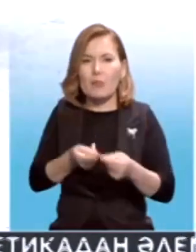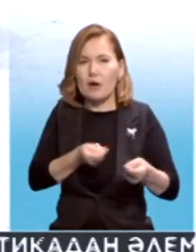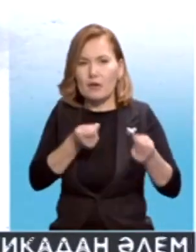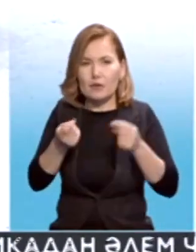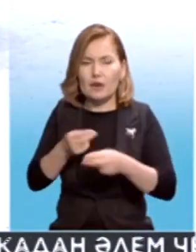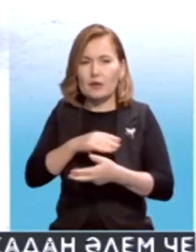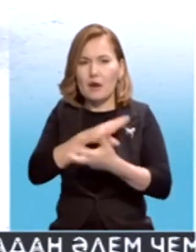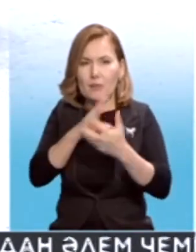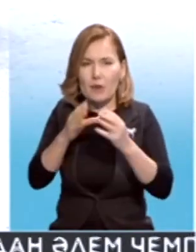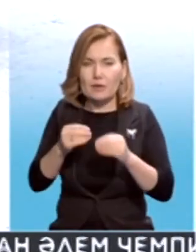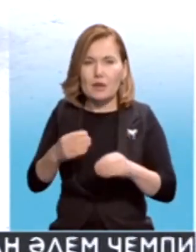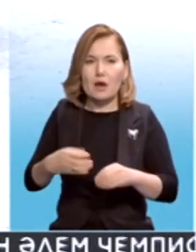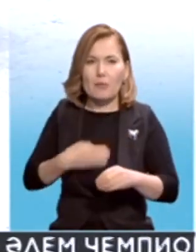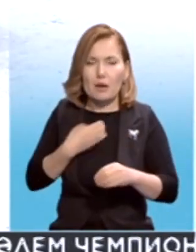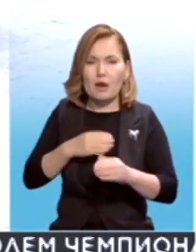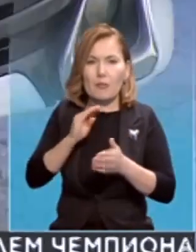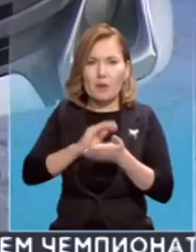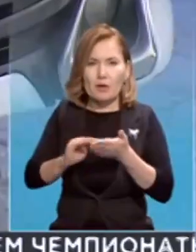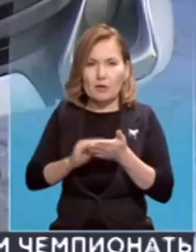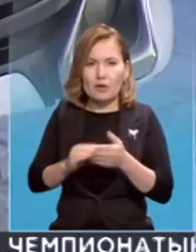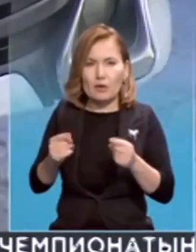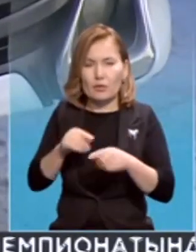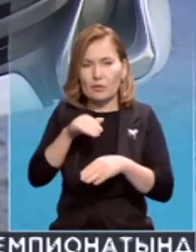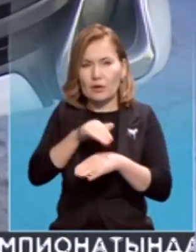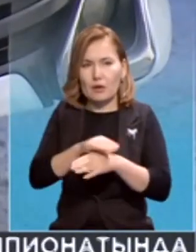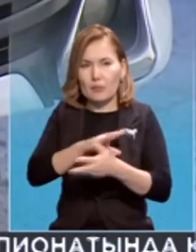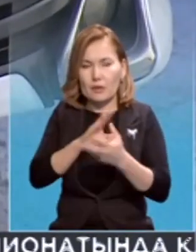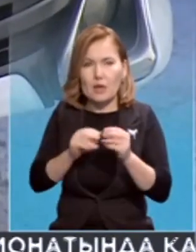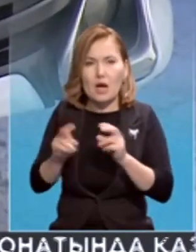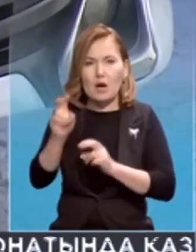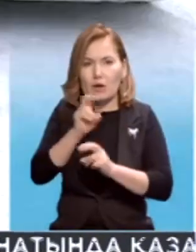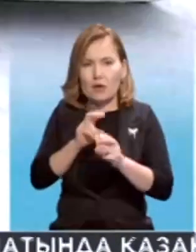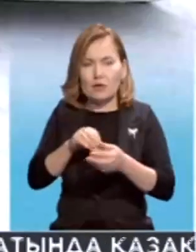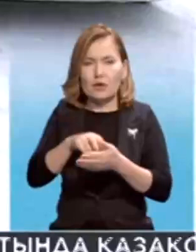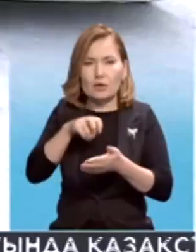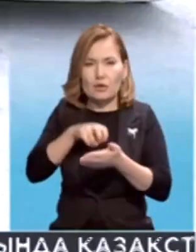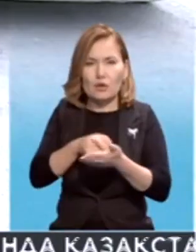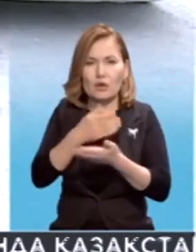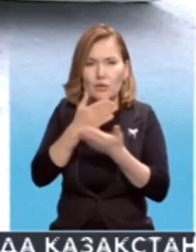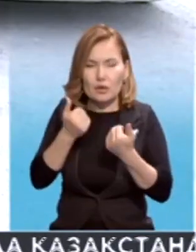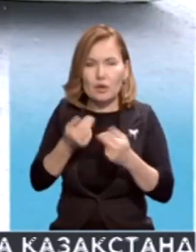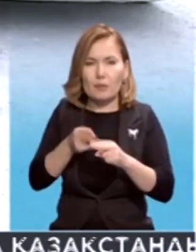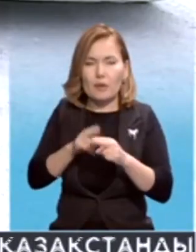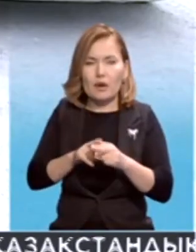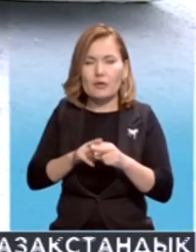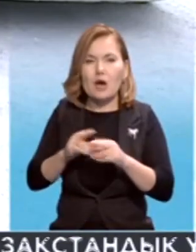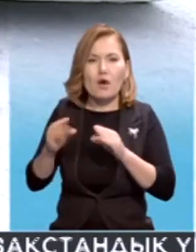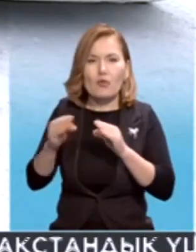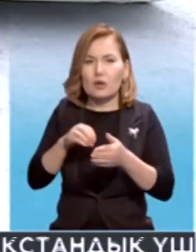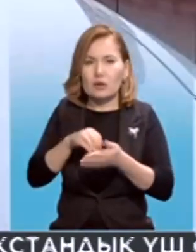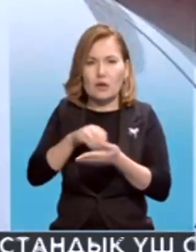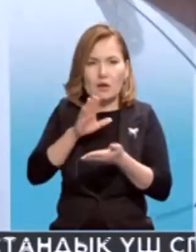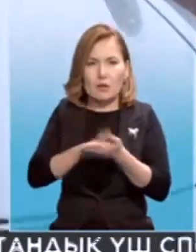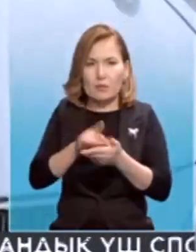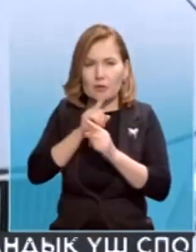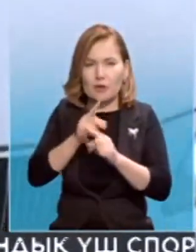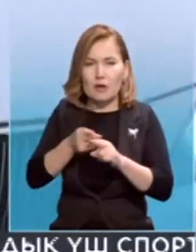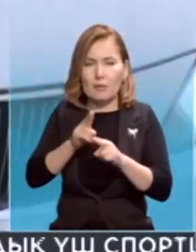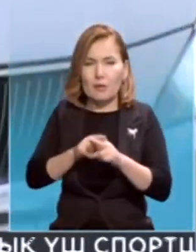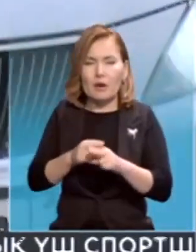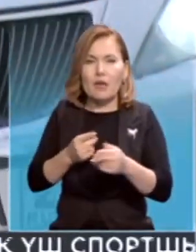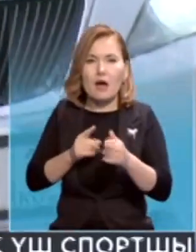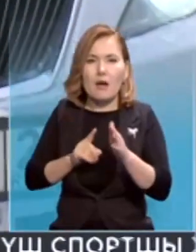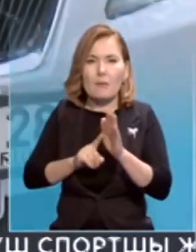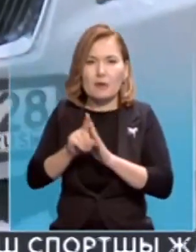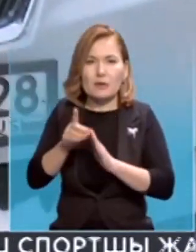сақтандыру толтырылған күніне қарап анықталады. Іздеуде жүрген, тіркеуден өтпеген мүліктер заңдастырылмайды. Бастапқы төлем 200 мың